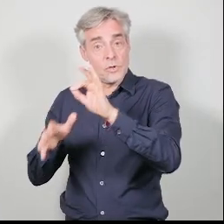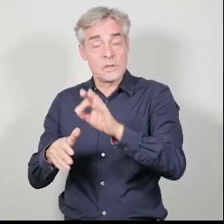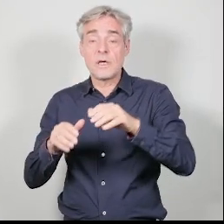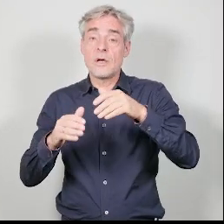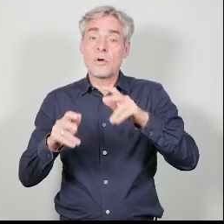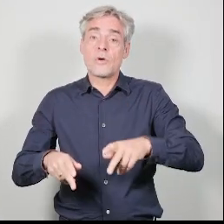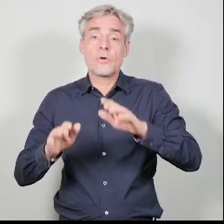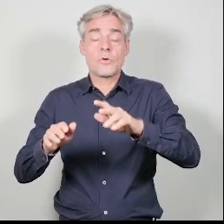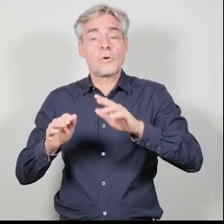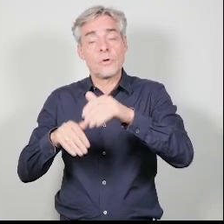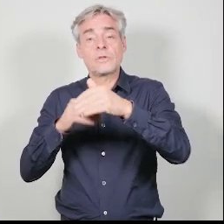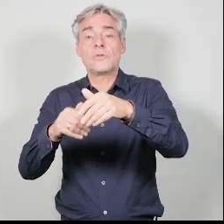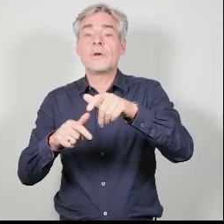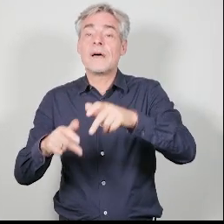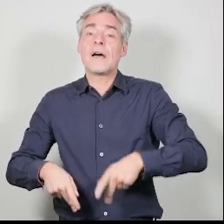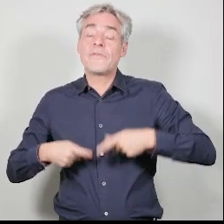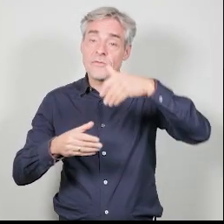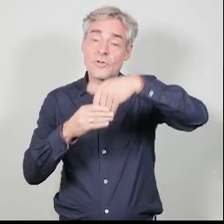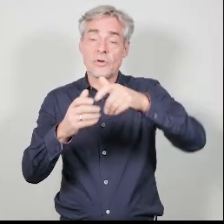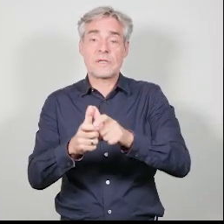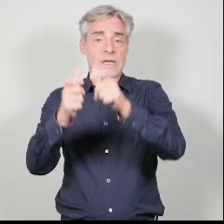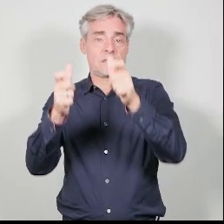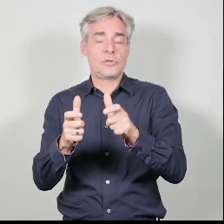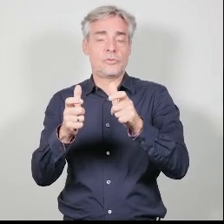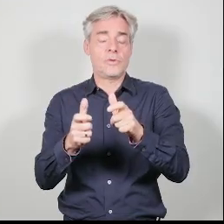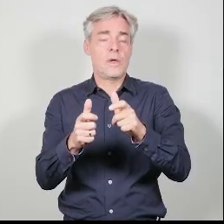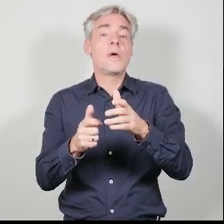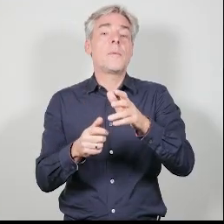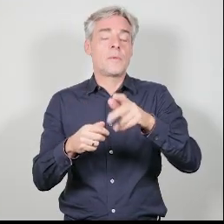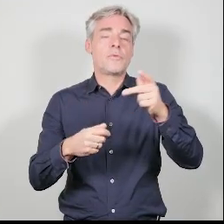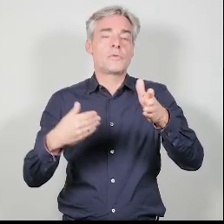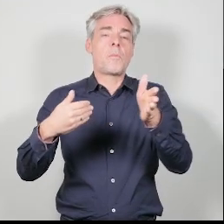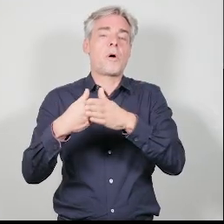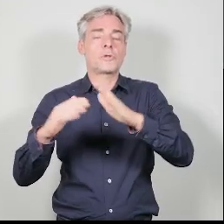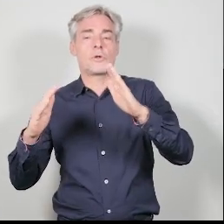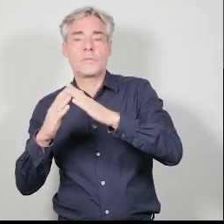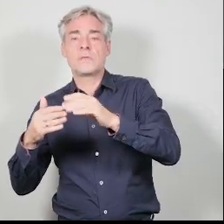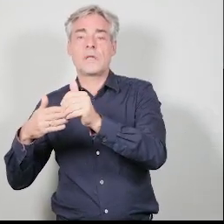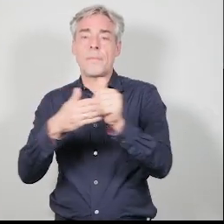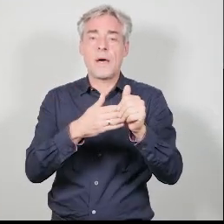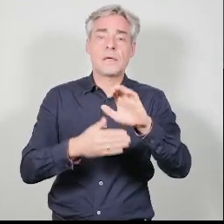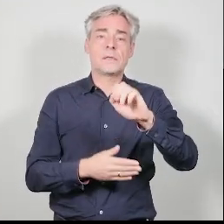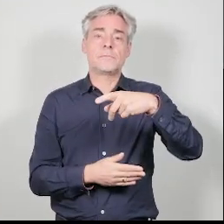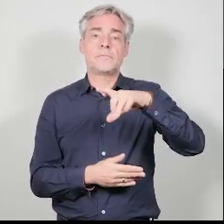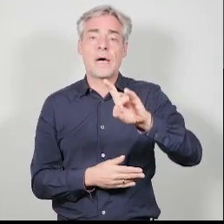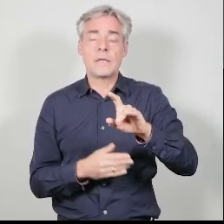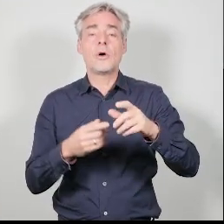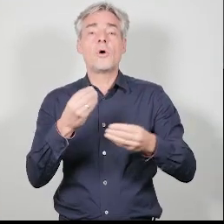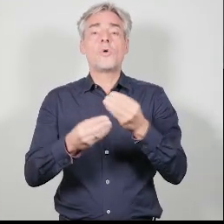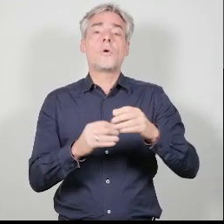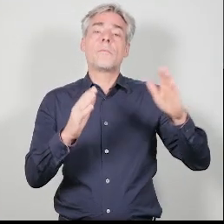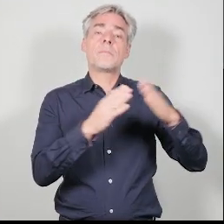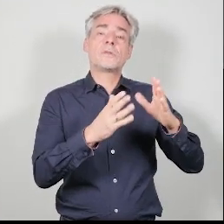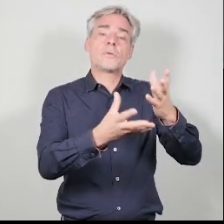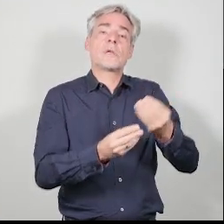appelé historiquement des institutions. Ce qu'il nous faut, c'est construire une approche domiciliaire de ces institutions, que ce soit en EHPAD, dans les maisons d'accueil spécialisées pour les personnes